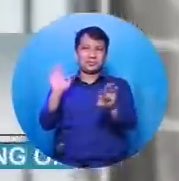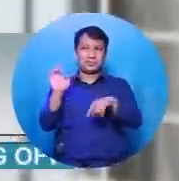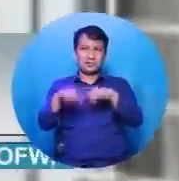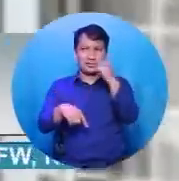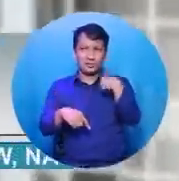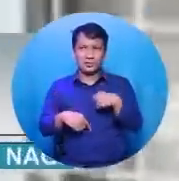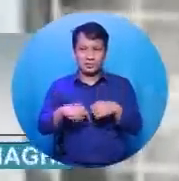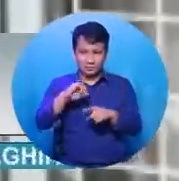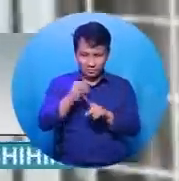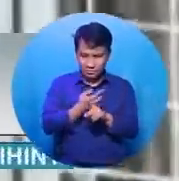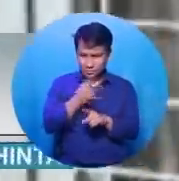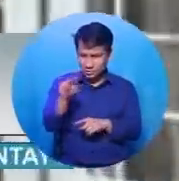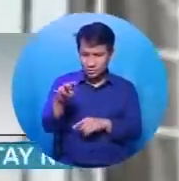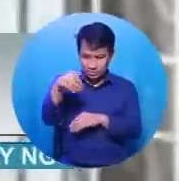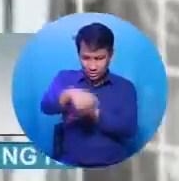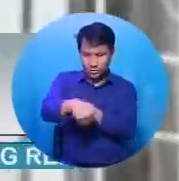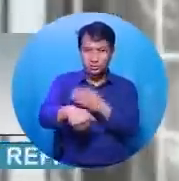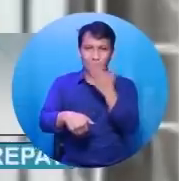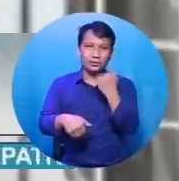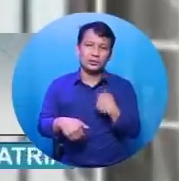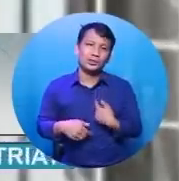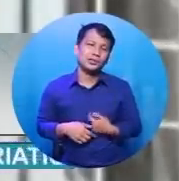po nung July 7 na po nung gabi eh,